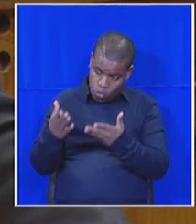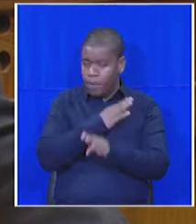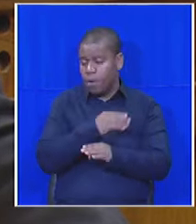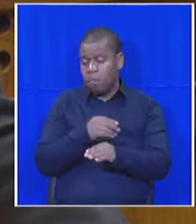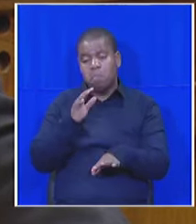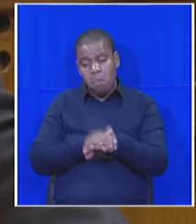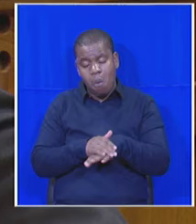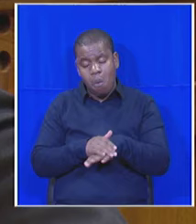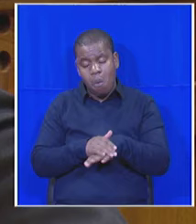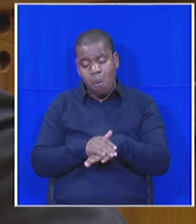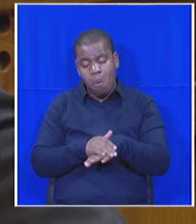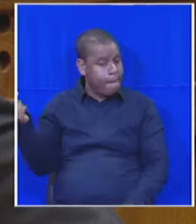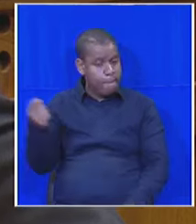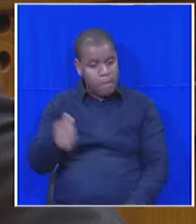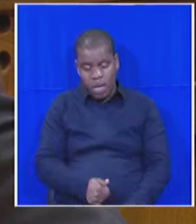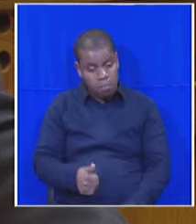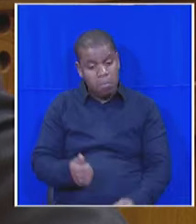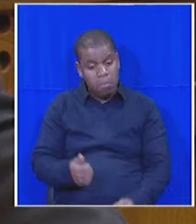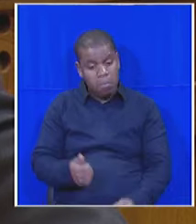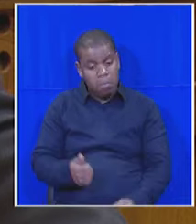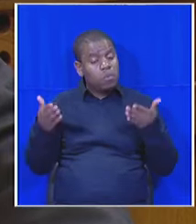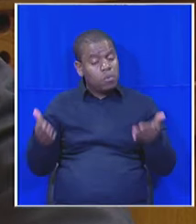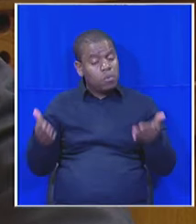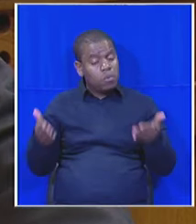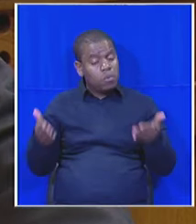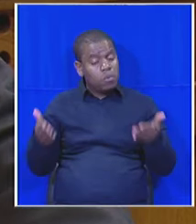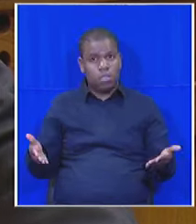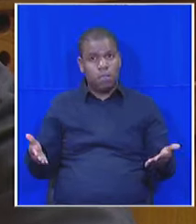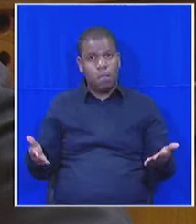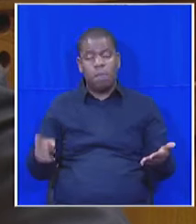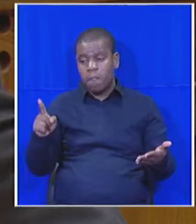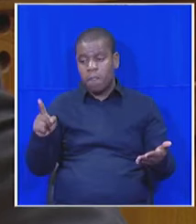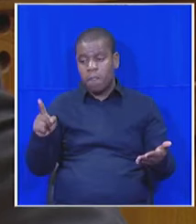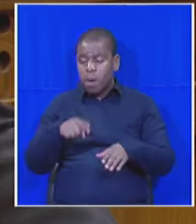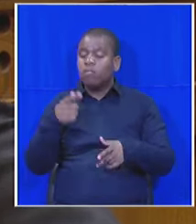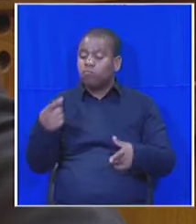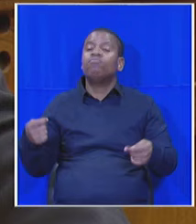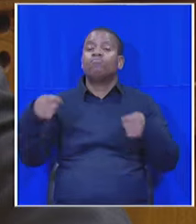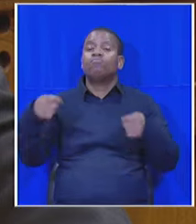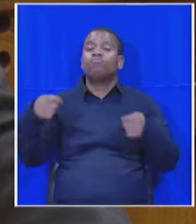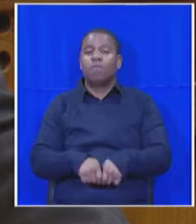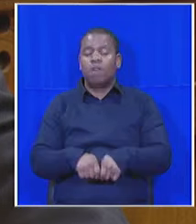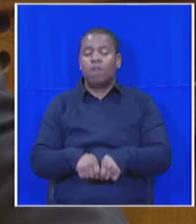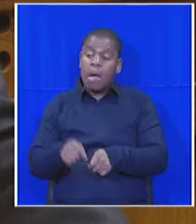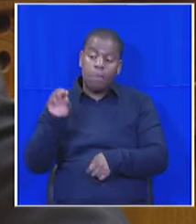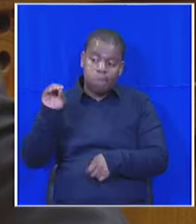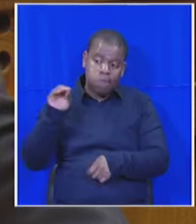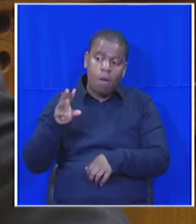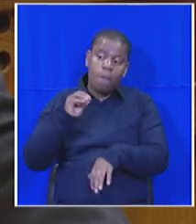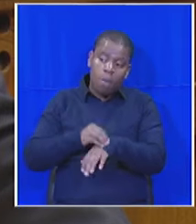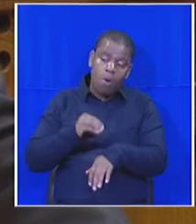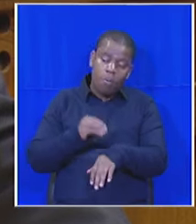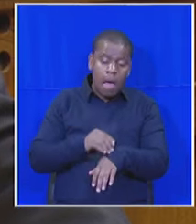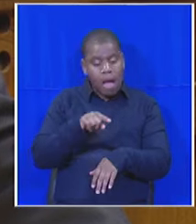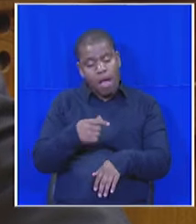nie betalers moet subsidieer. En dan kry ons die situasie waar daar sommige munisipaliteite is waar Eskom